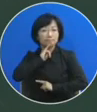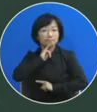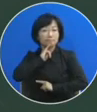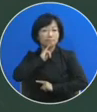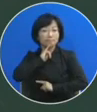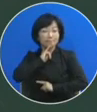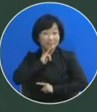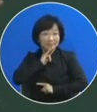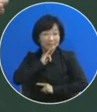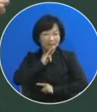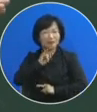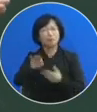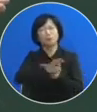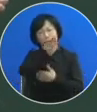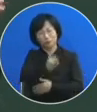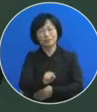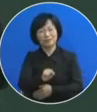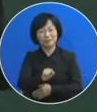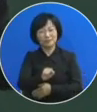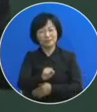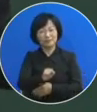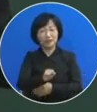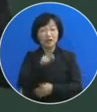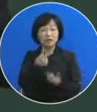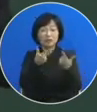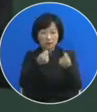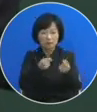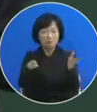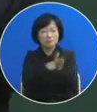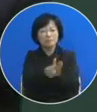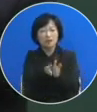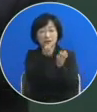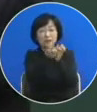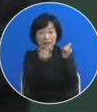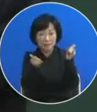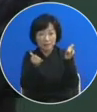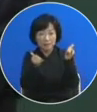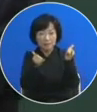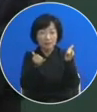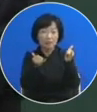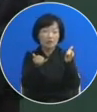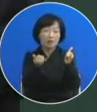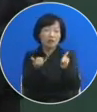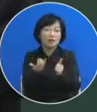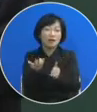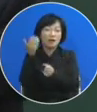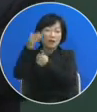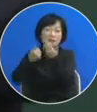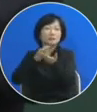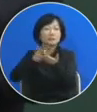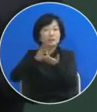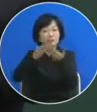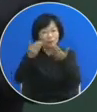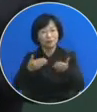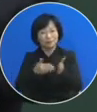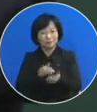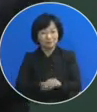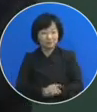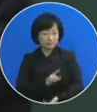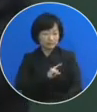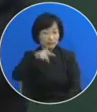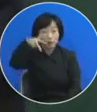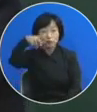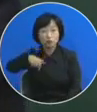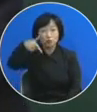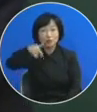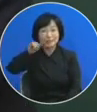그런 사람을 통해서 이루어져 왔습니다. That Christian history was carried on through people like that. 주기철 목사 일사가고. That Reverend 주기철, he said, you only 앞에서. die once. 그리고